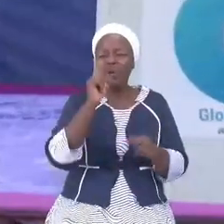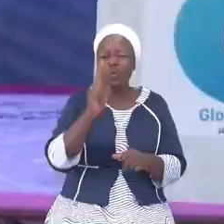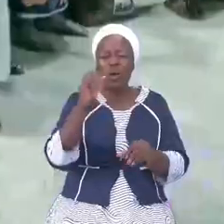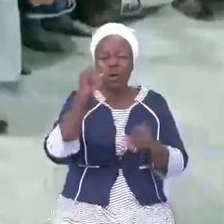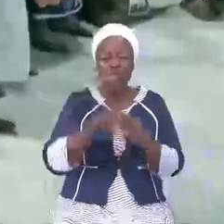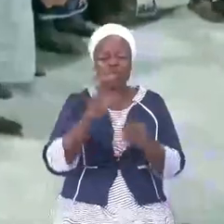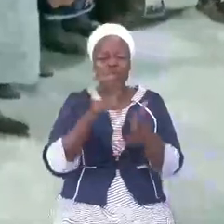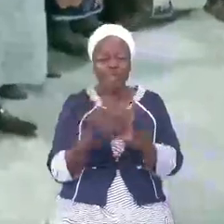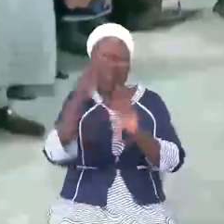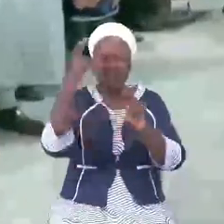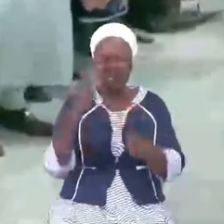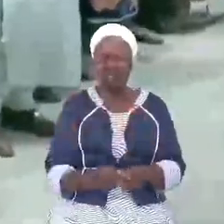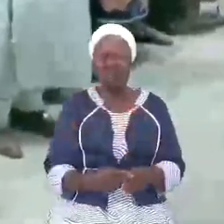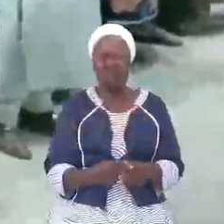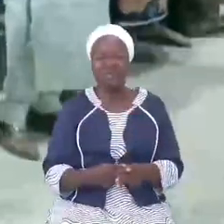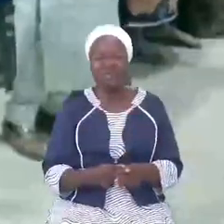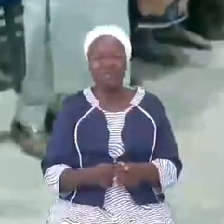Jésus.